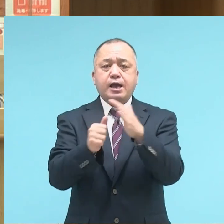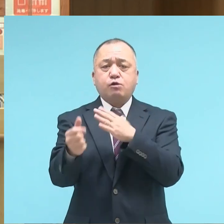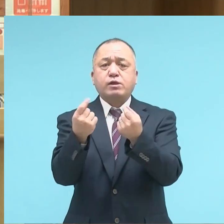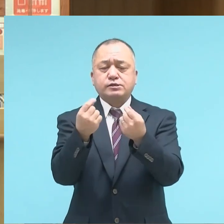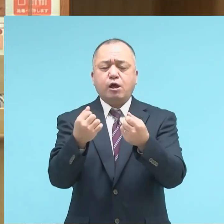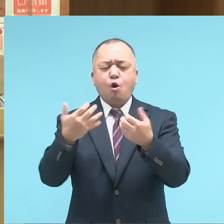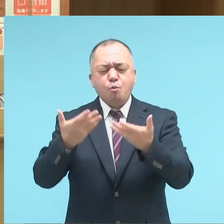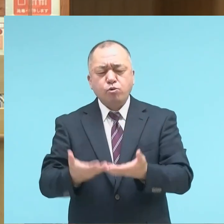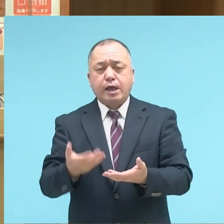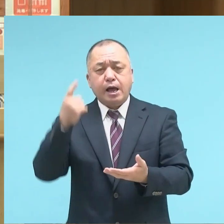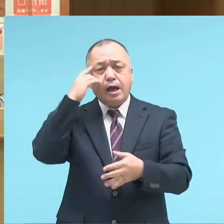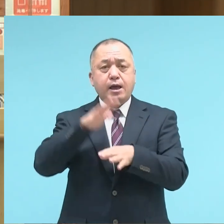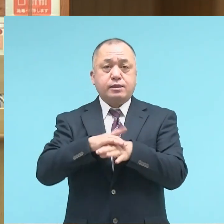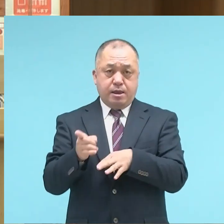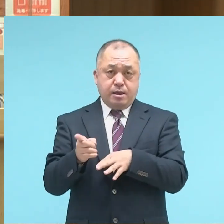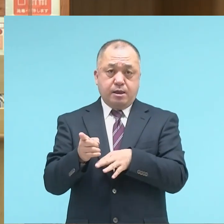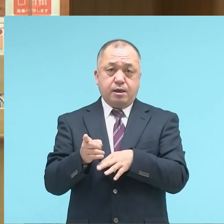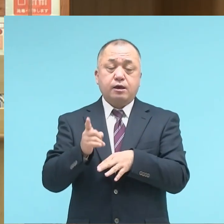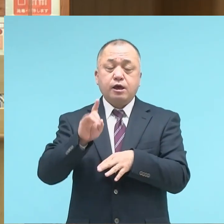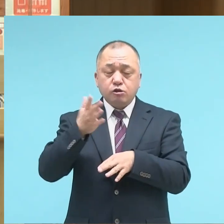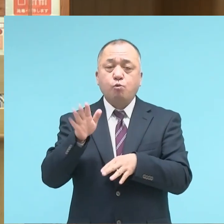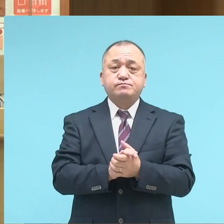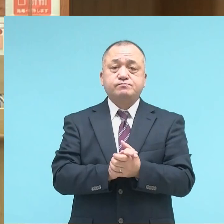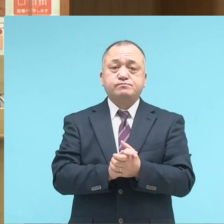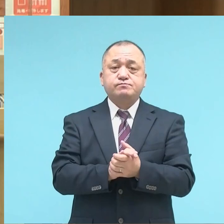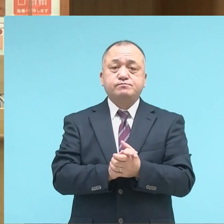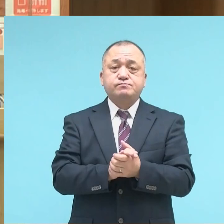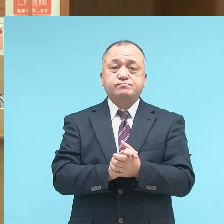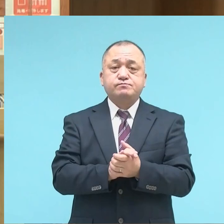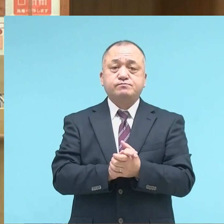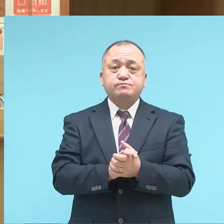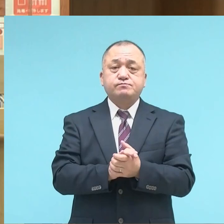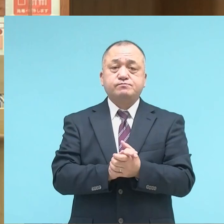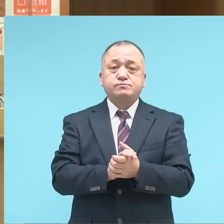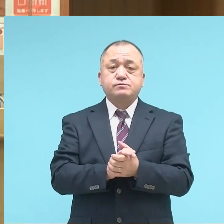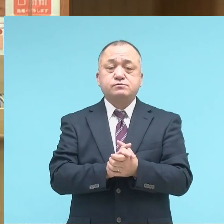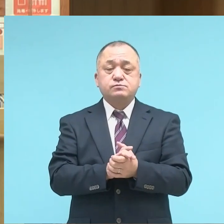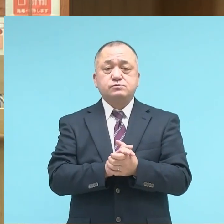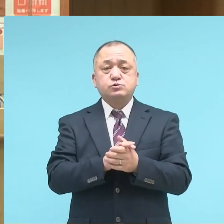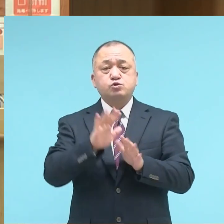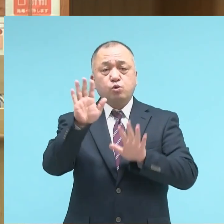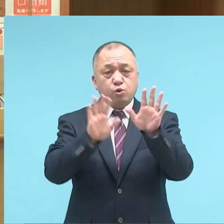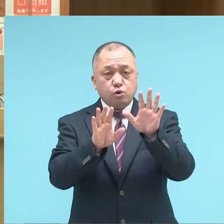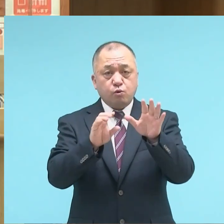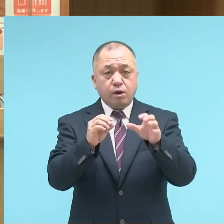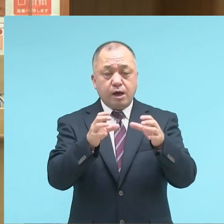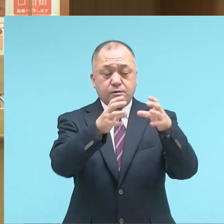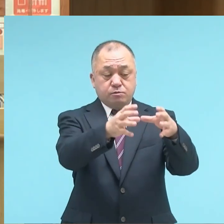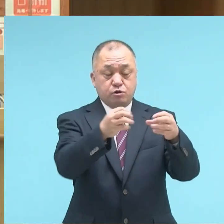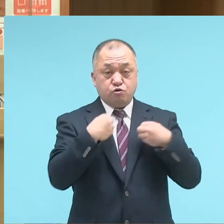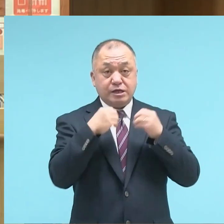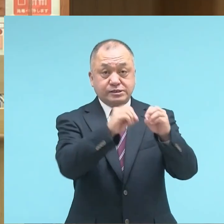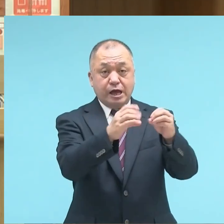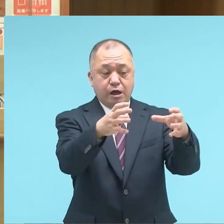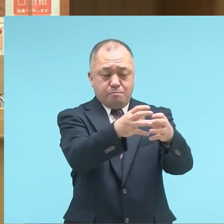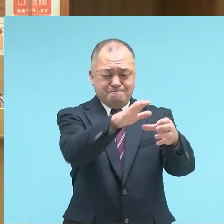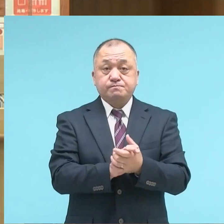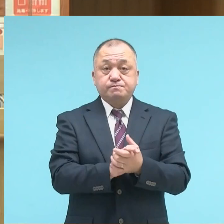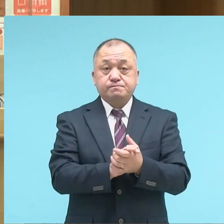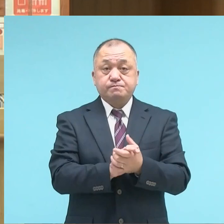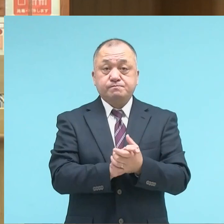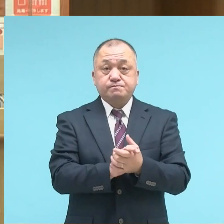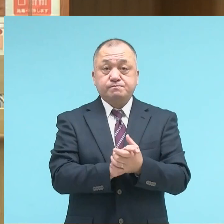中で、今回お願いをするということです。これは状況というのはクラスターまずしっかり抑え込んでいかなきゃならない